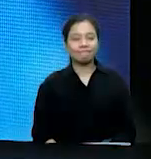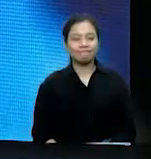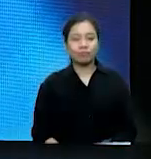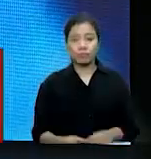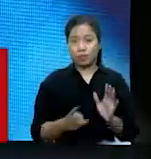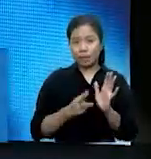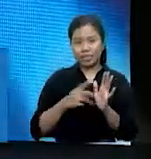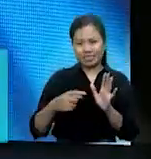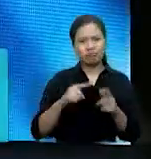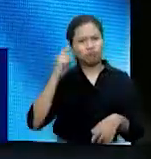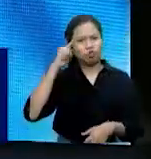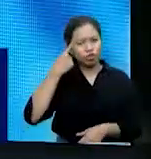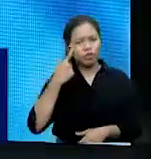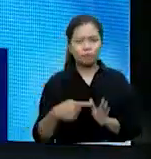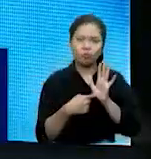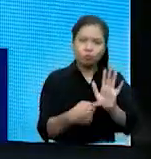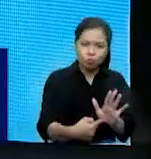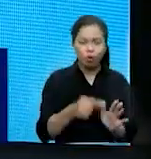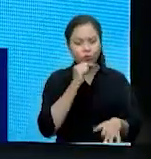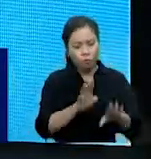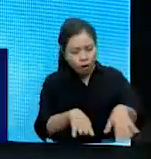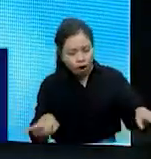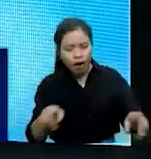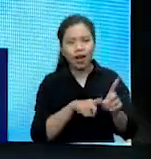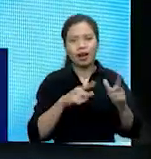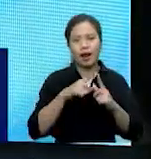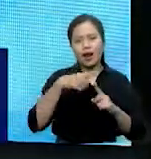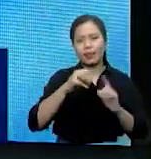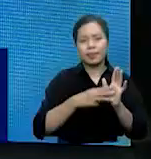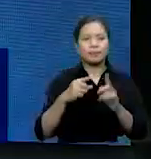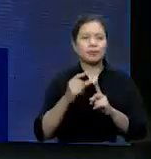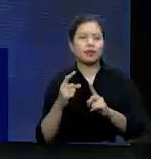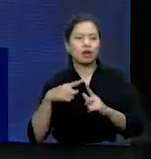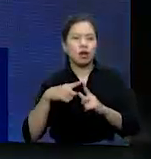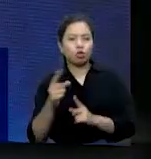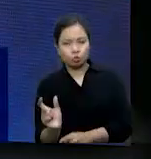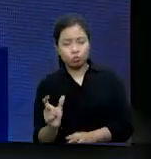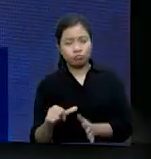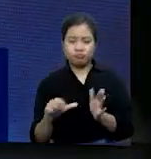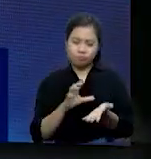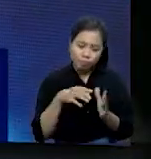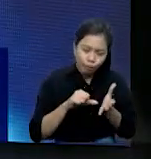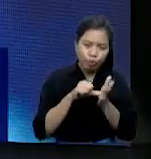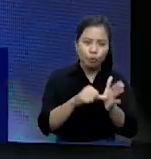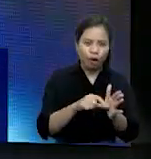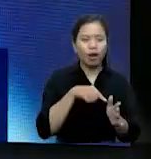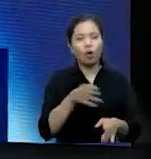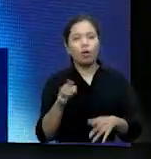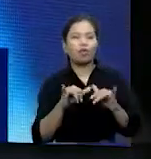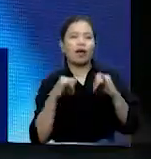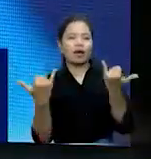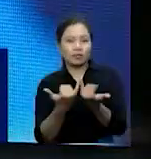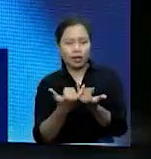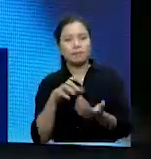Pemirsa, MNC Peduli kembali menunjukkan kepedulian dan juga perhatian kepada anak-anak yatim piatu. Kali ini bantuan diberikan kepada Yayasan